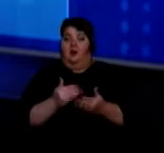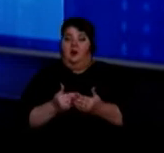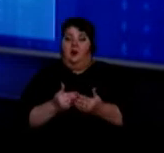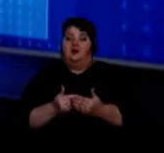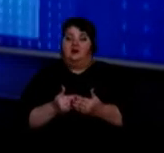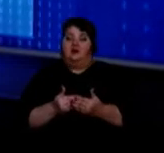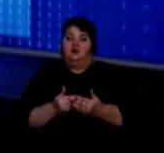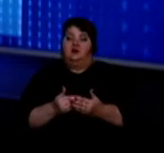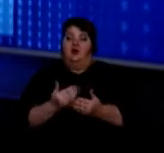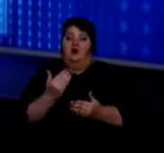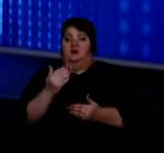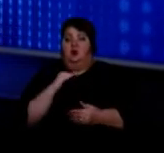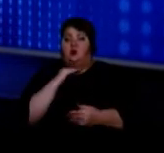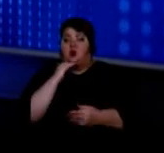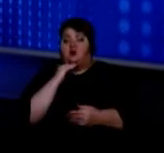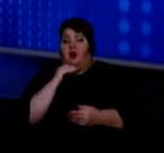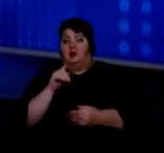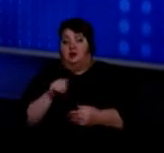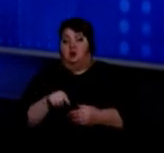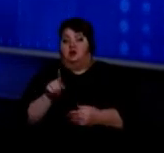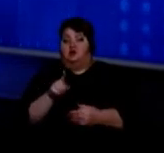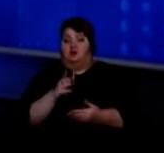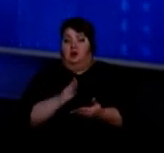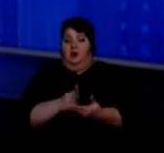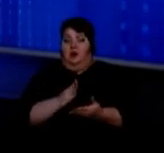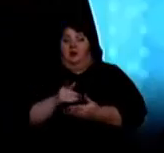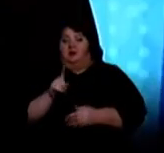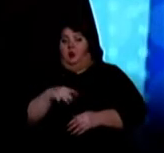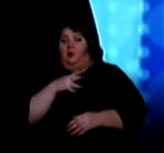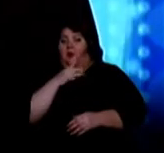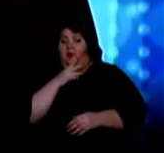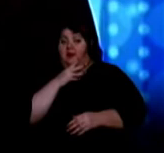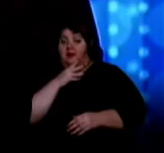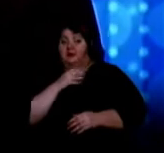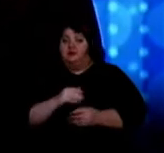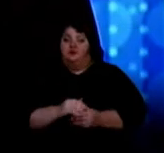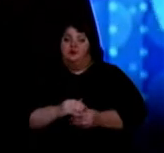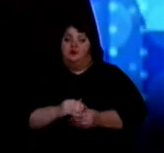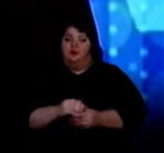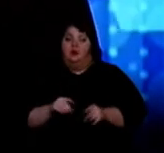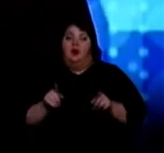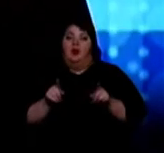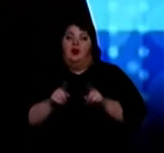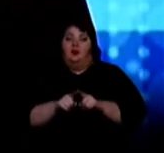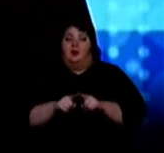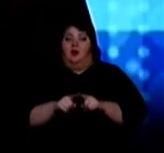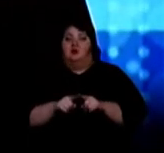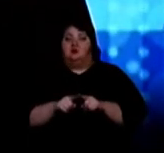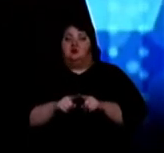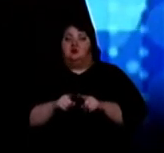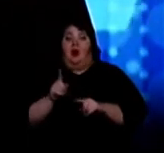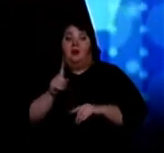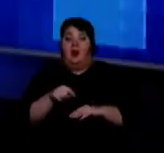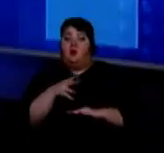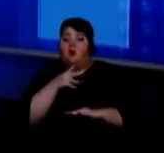їй достатньо того, що вона має на той момент. Бувають і такі також, випадки? Також на той